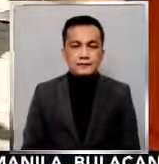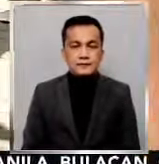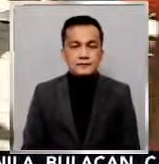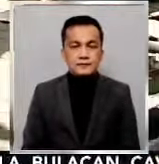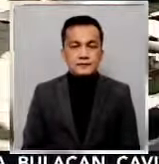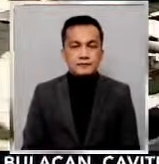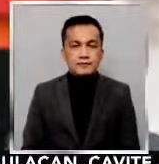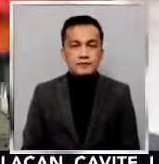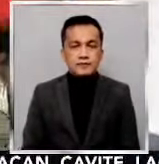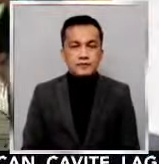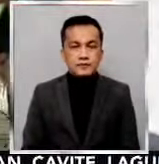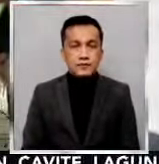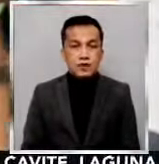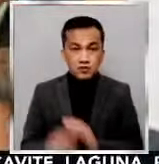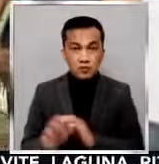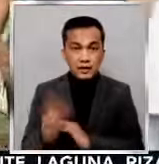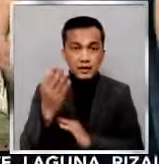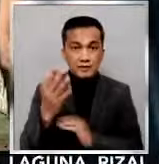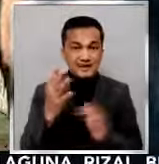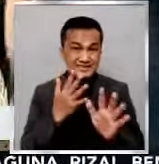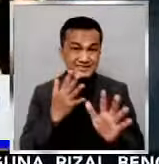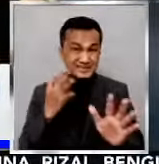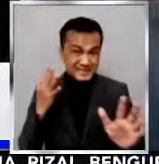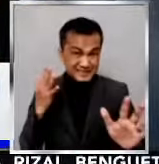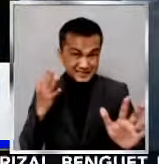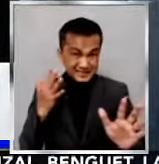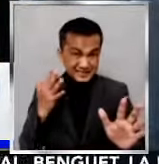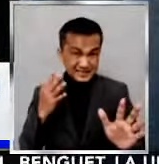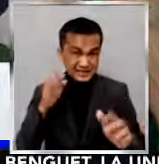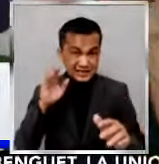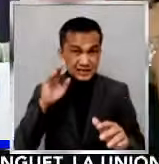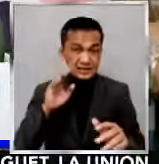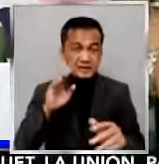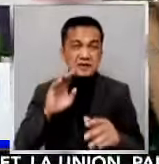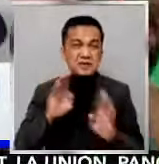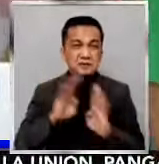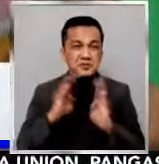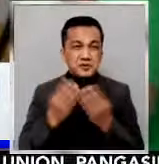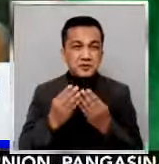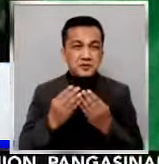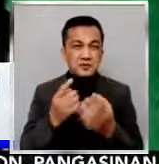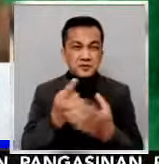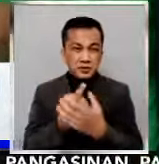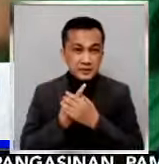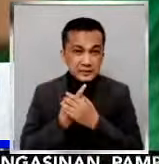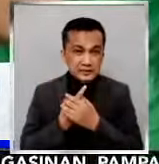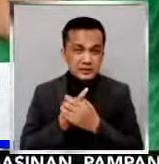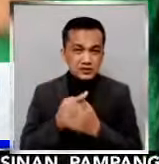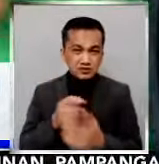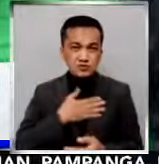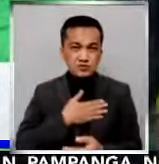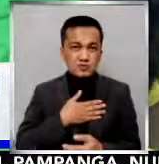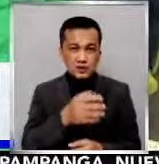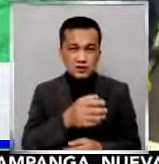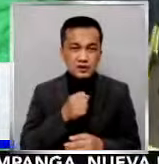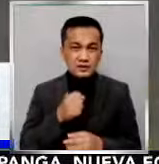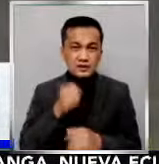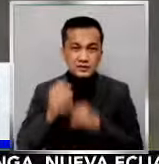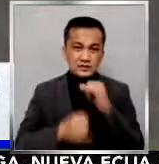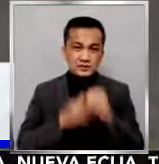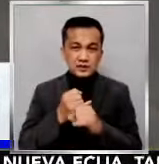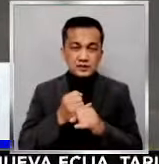Umaga pa lang mahaba na ang pila sa Bureau of Quarantine ng mga gustong makakuha ng International Certificate of Vaccination o ICV Yellow